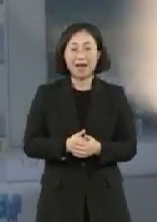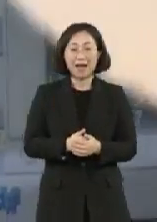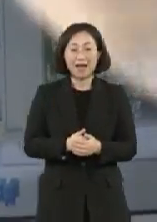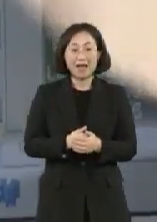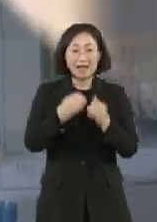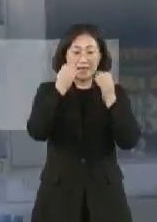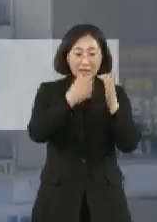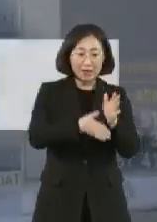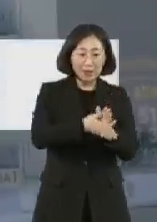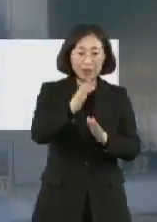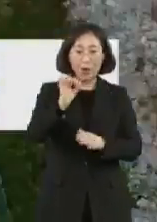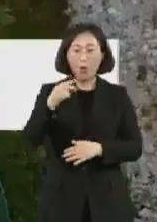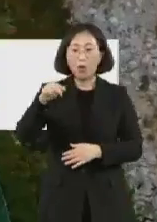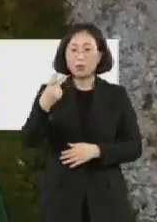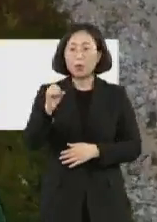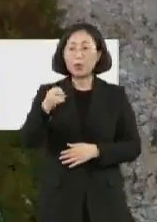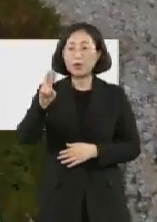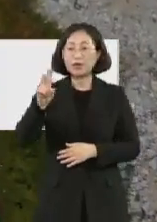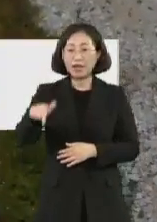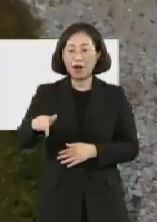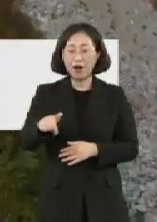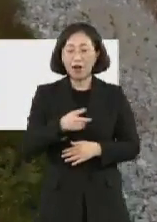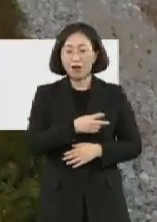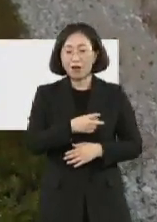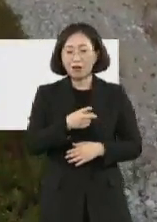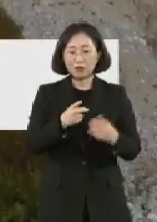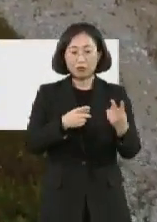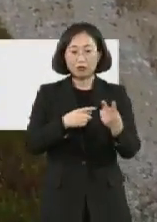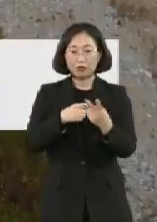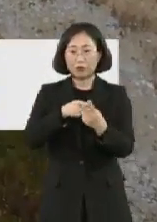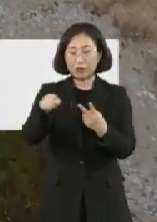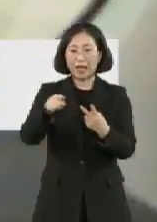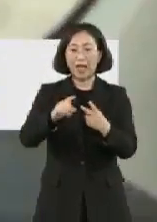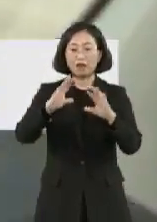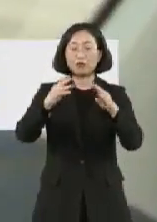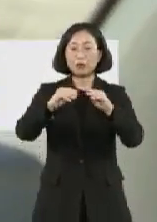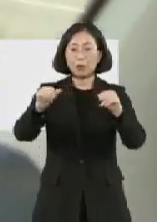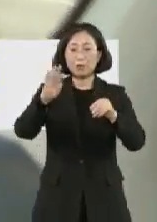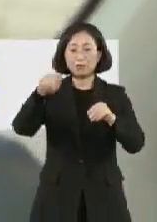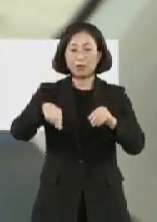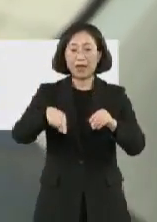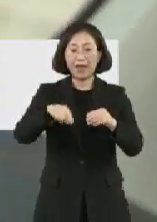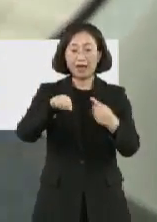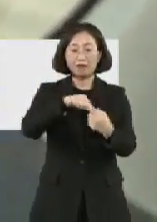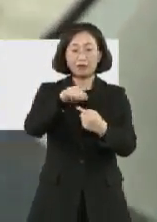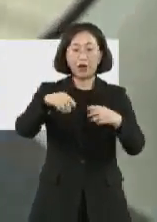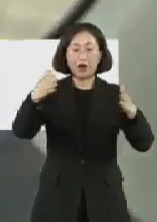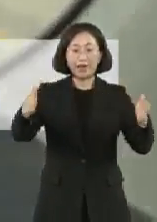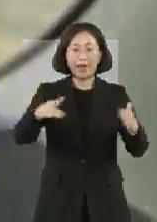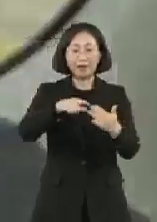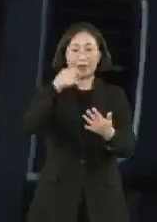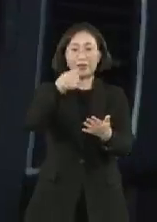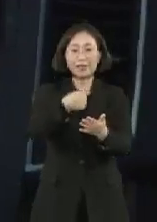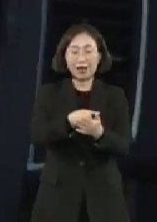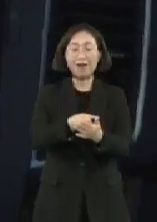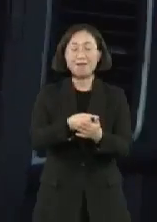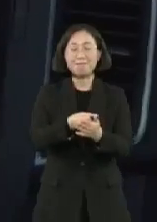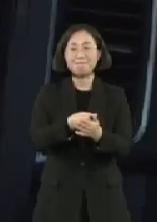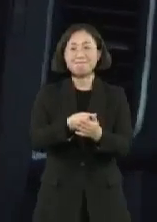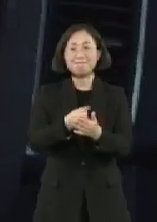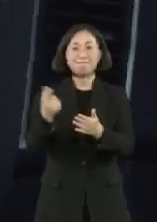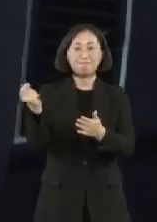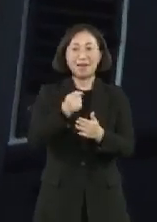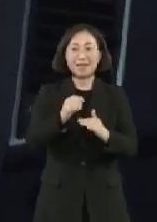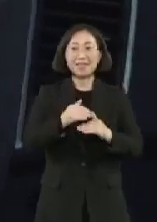최근 신도심과 오송역 사이 구간 등 2개 노선이 국토부의 시범 운행지구로 공식 선정돼 개발 속도가 더